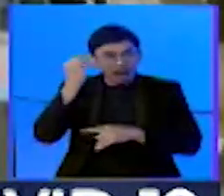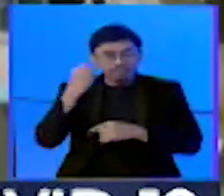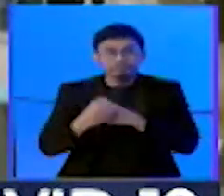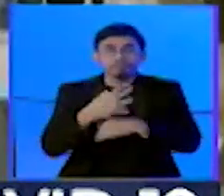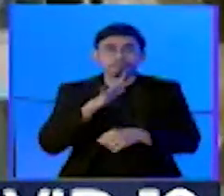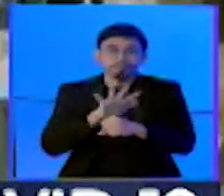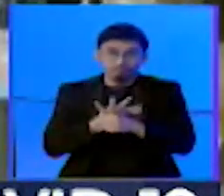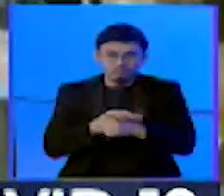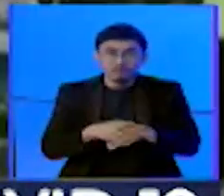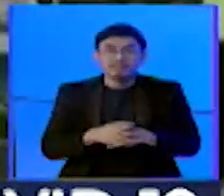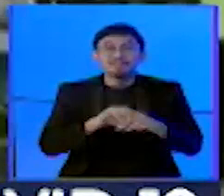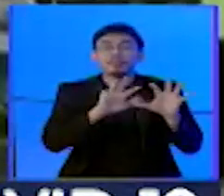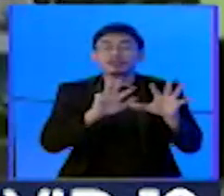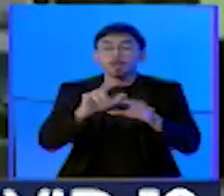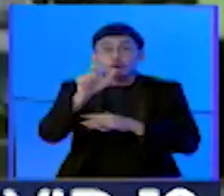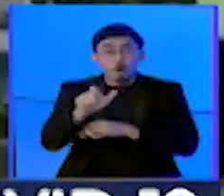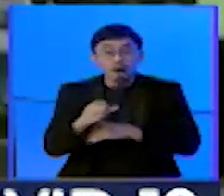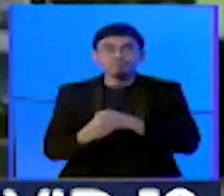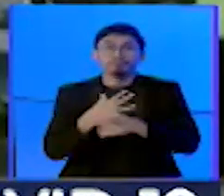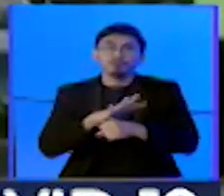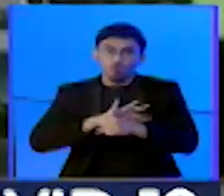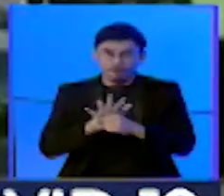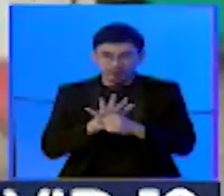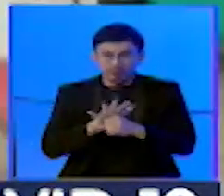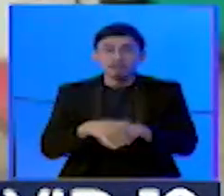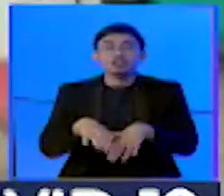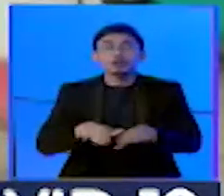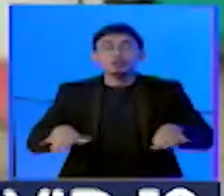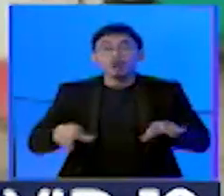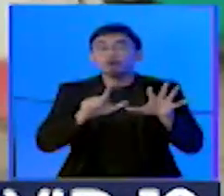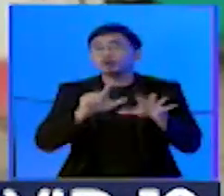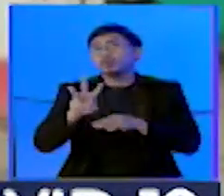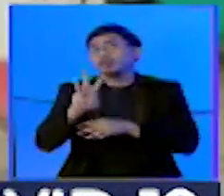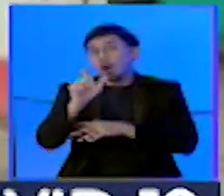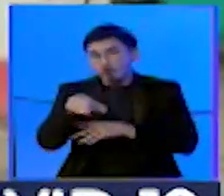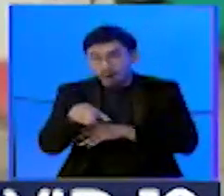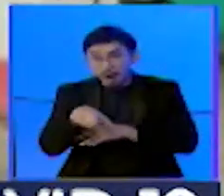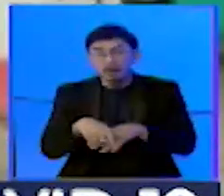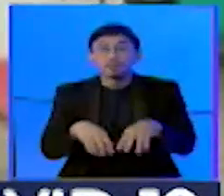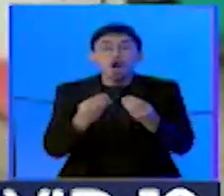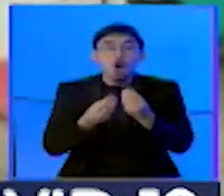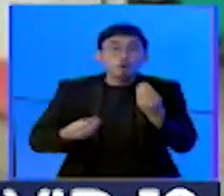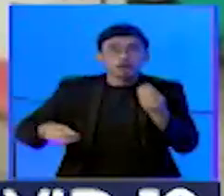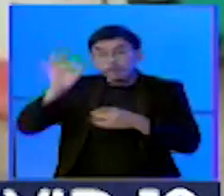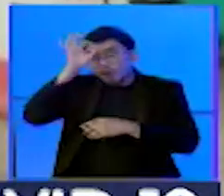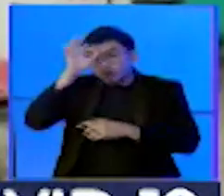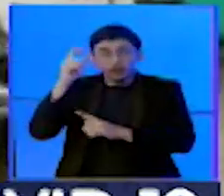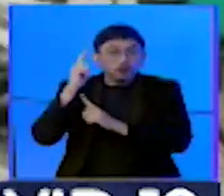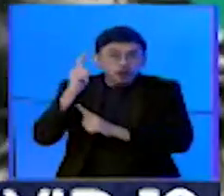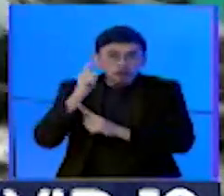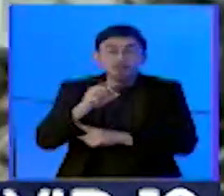99 anggota yang terpapar COVID-19 itu yakni siswa sebanyak 74 personil dan anggota di Kesatuan Polisi Militer sebanyak 25